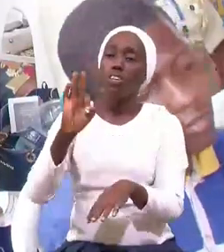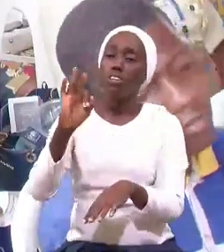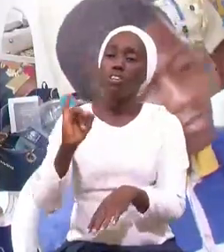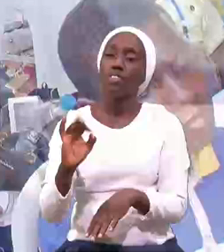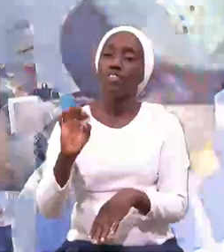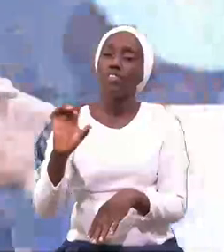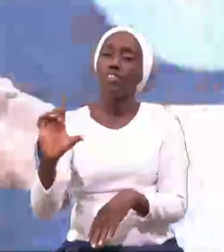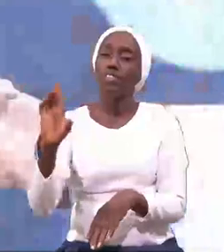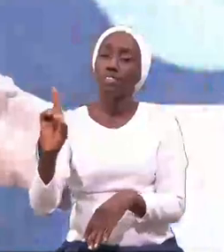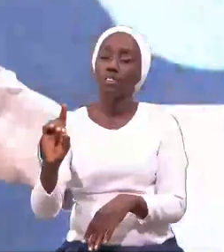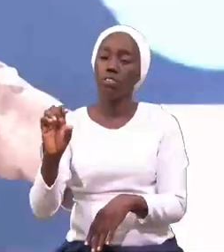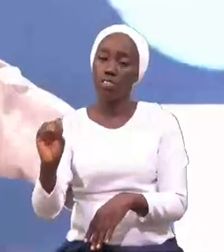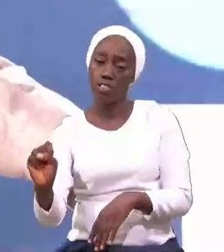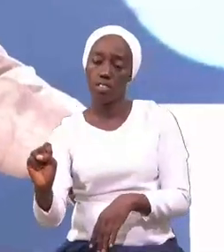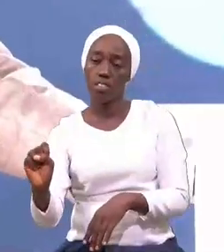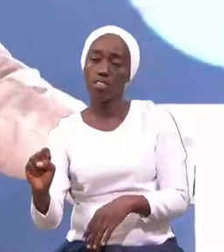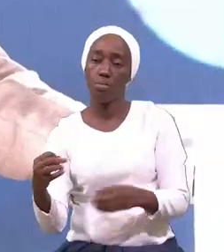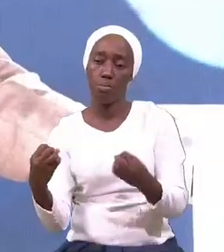Levez les yeux vers les champs.